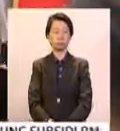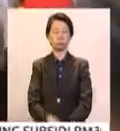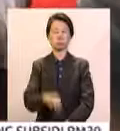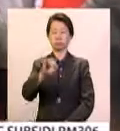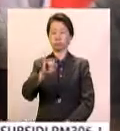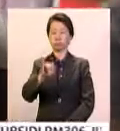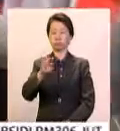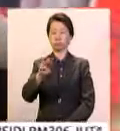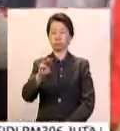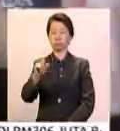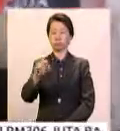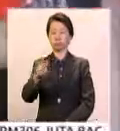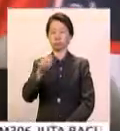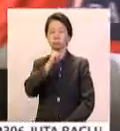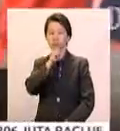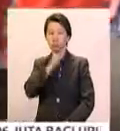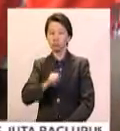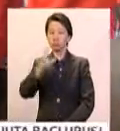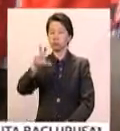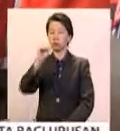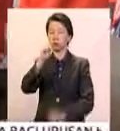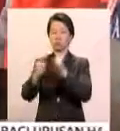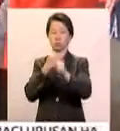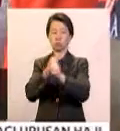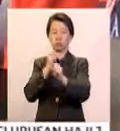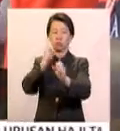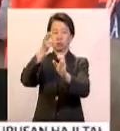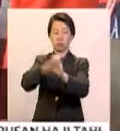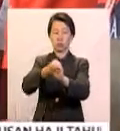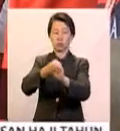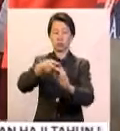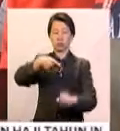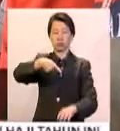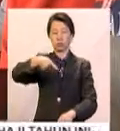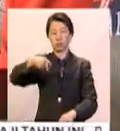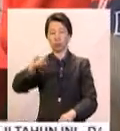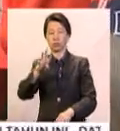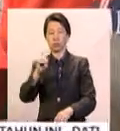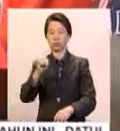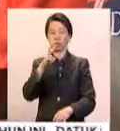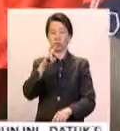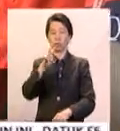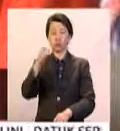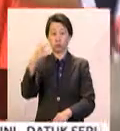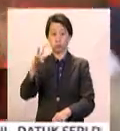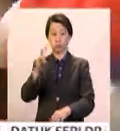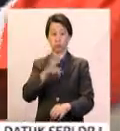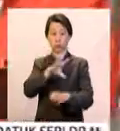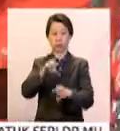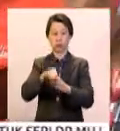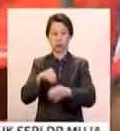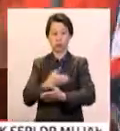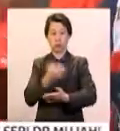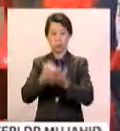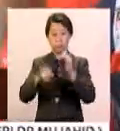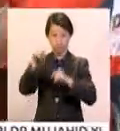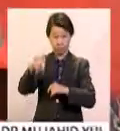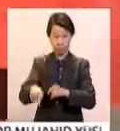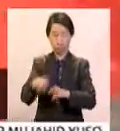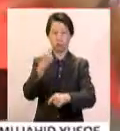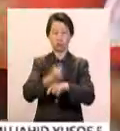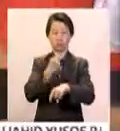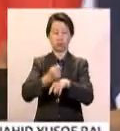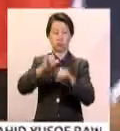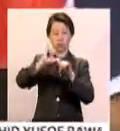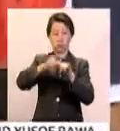Muhammad Aiman yang berusia 30 tahun menyertai Bersatu pada tahun 2017 merupakan anak jati Semenyih. Beliau bertugas sebagai